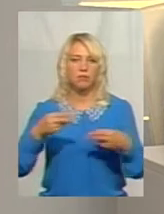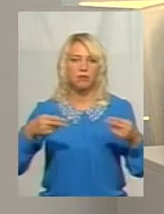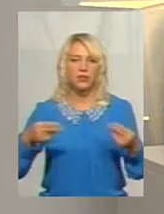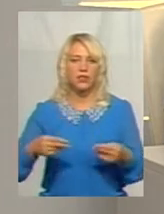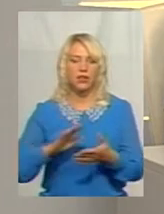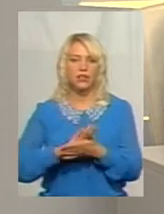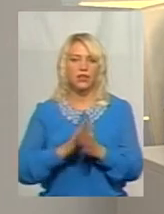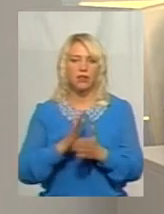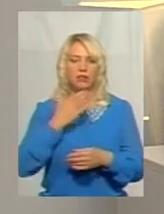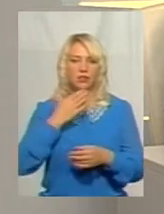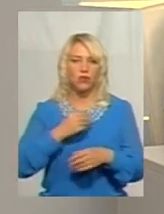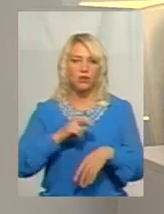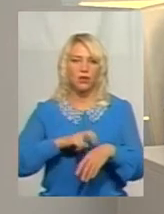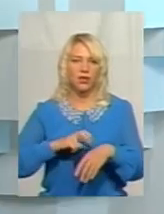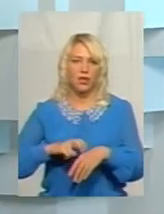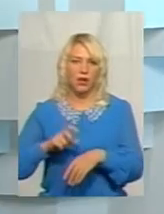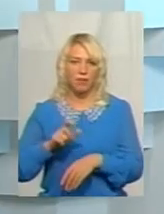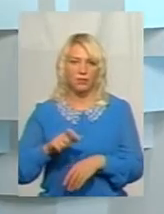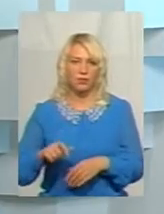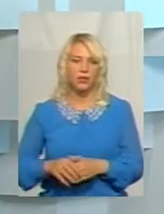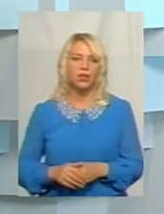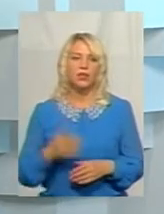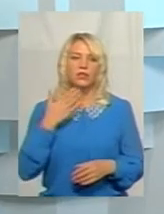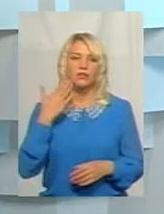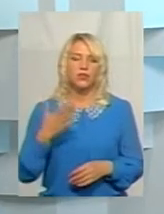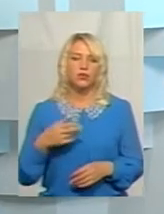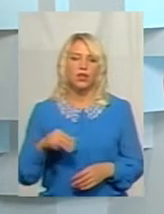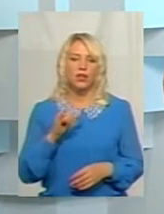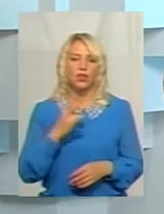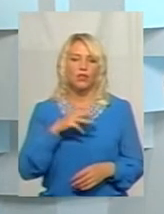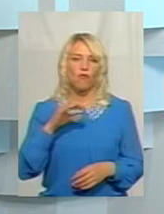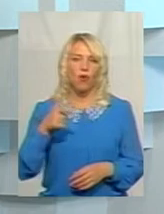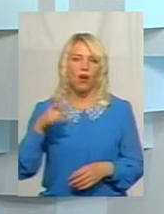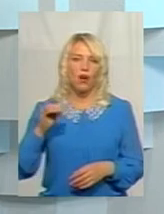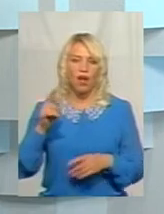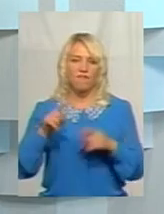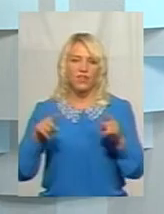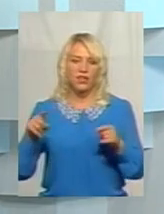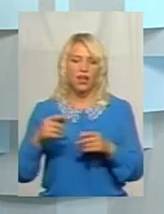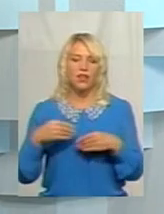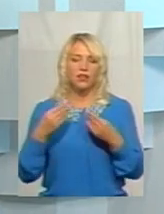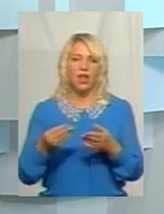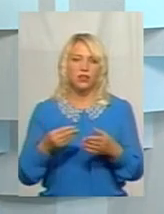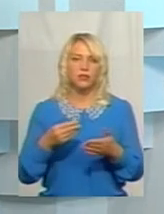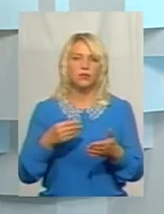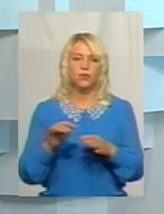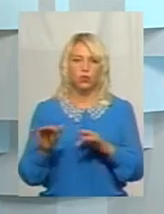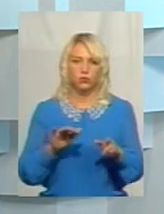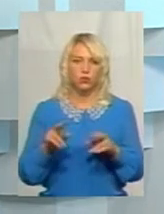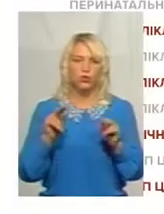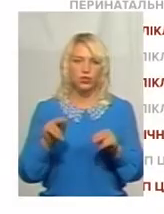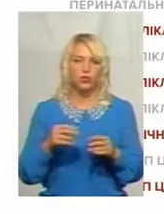декларації своїми лікарями. Зрозуміло. І звернусь до інфографіки, наданої рухом «Чесно» про кошторисні призначення